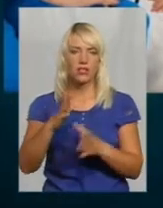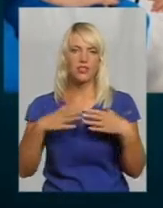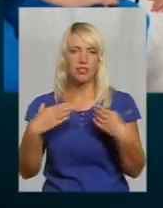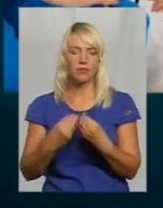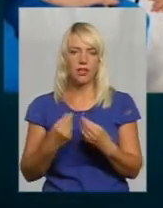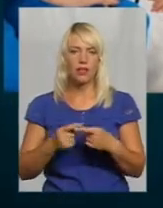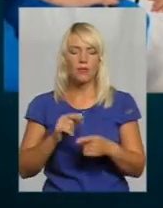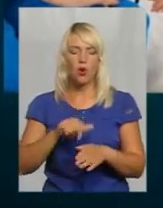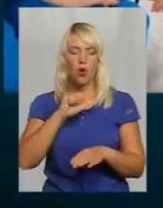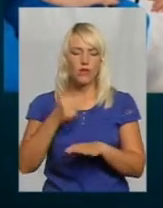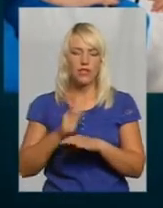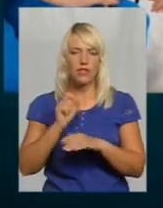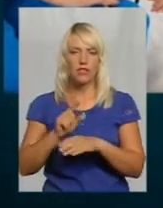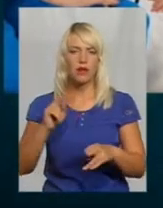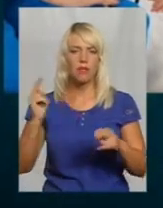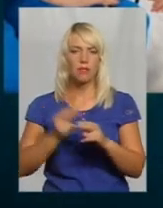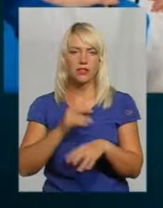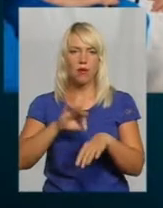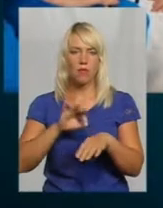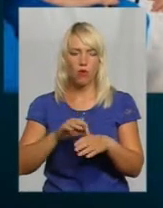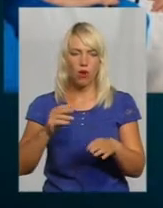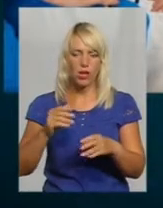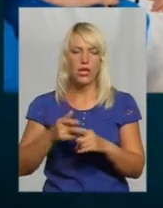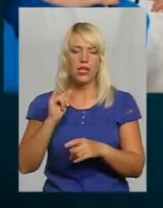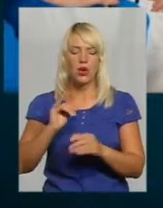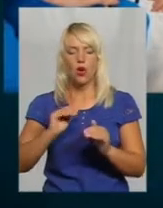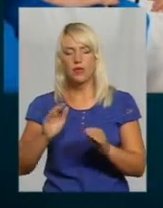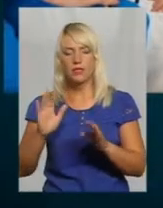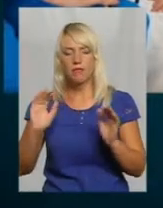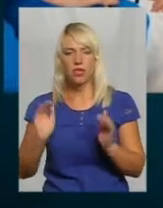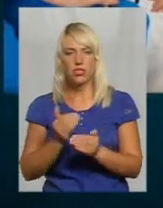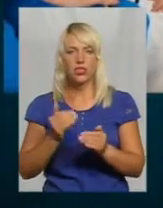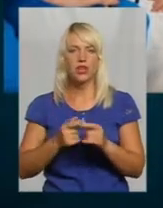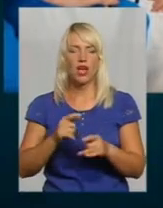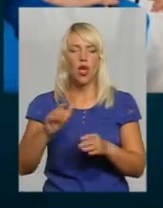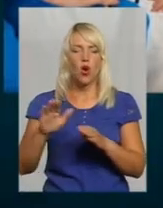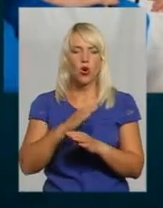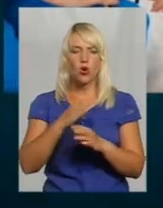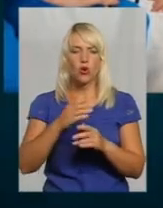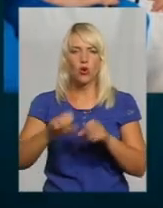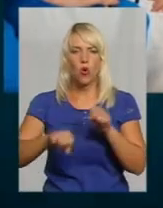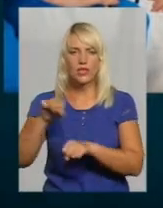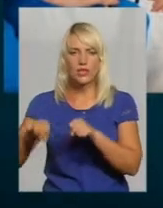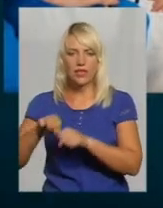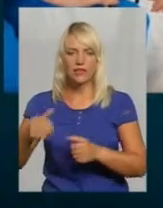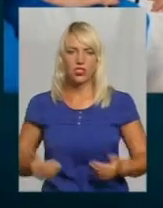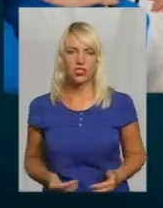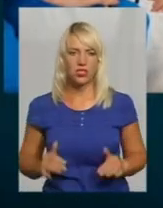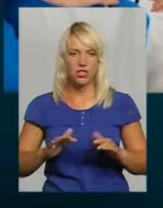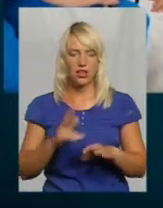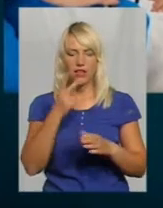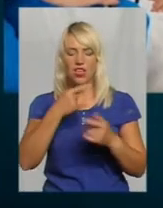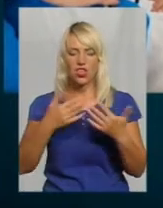паліативної допомоги – позбавлення від болю, усунення або зменшення розладів життєдіяльності та інших важких проявів хвороби,